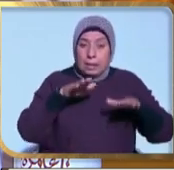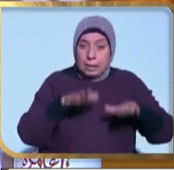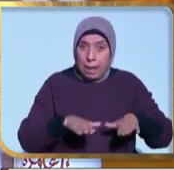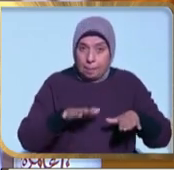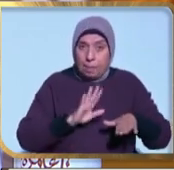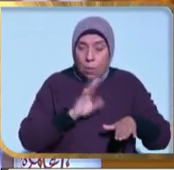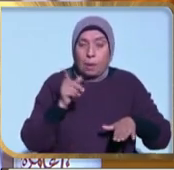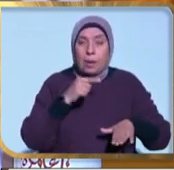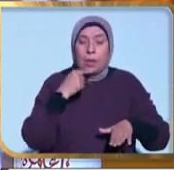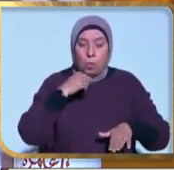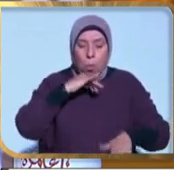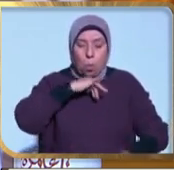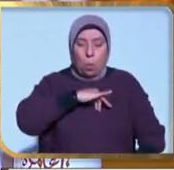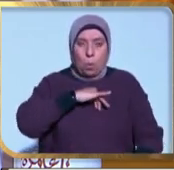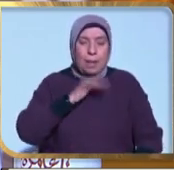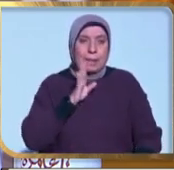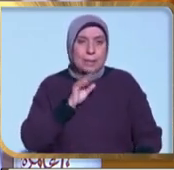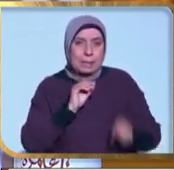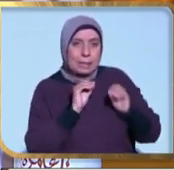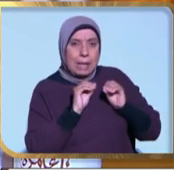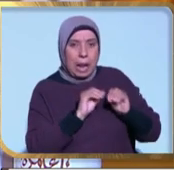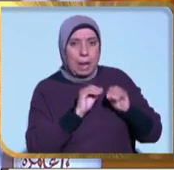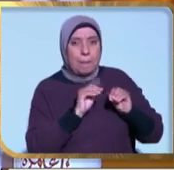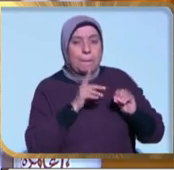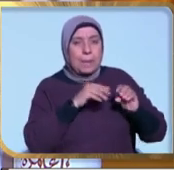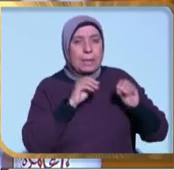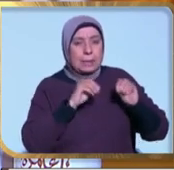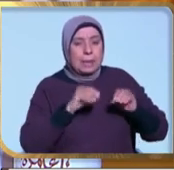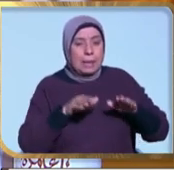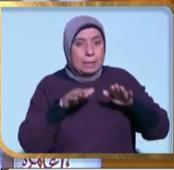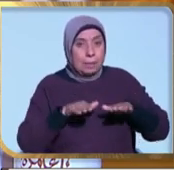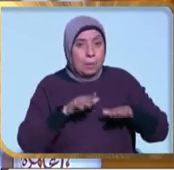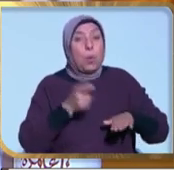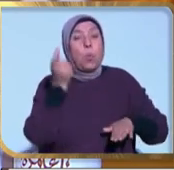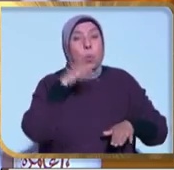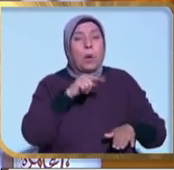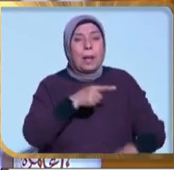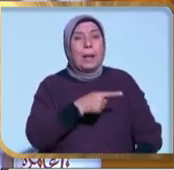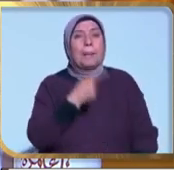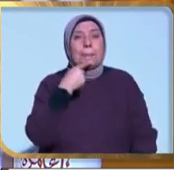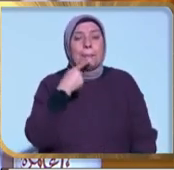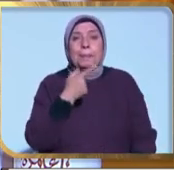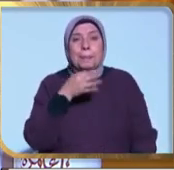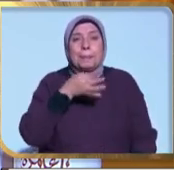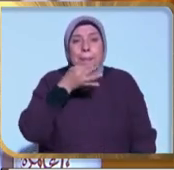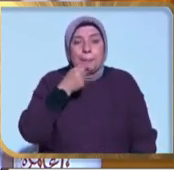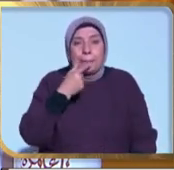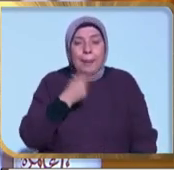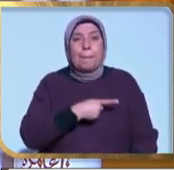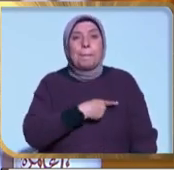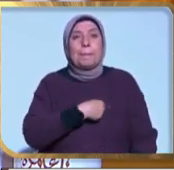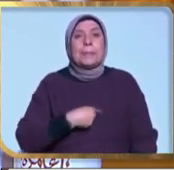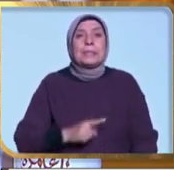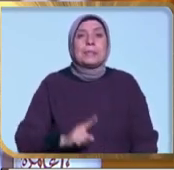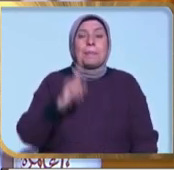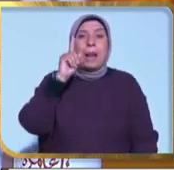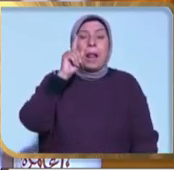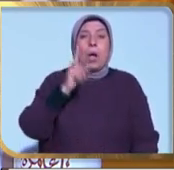لها تقدم النيه تعلم تذكرها وتقول لها تسمي الله بسم الله وبعد كده بضرب